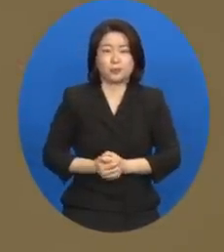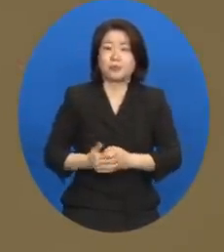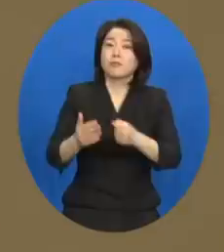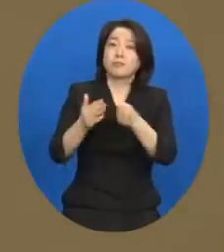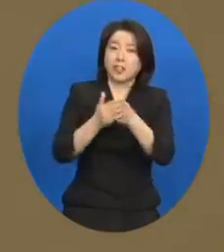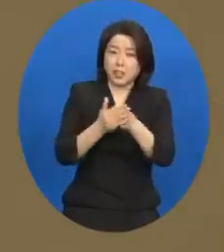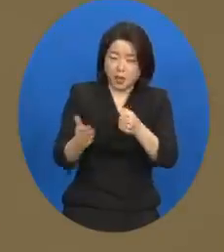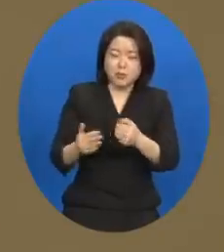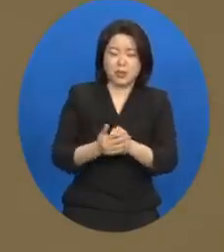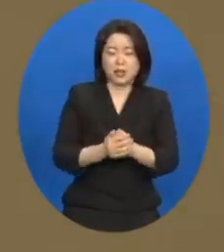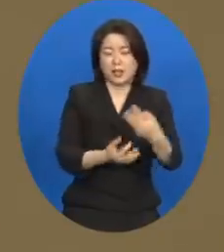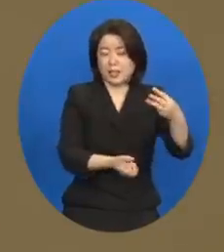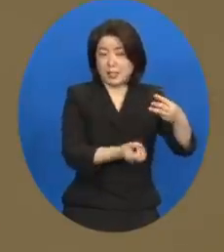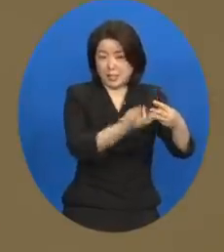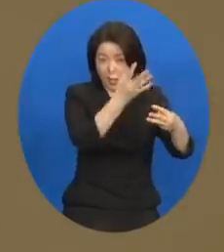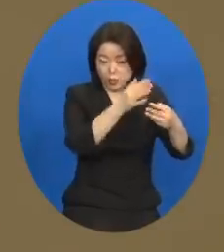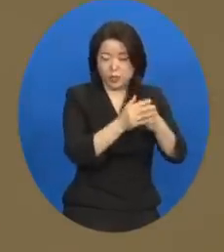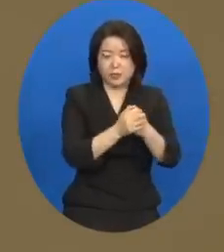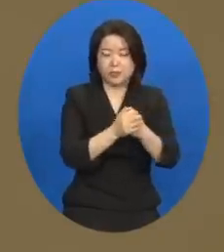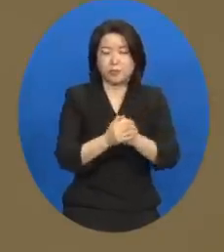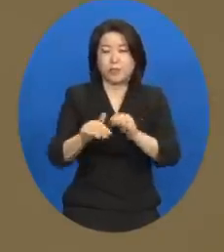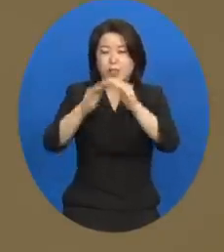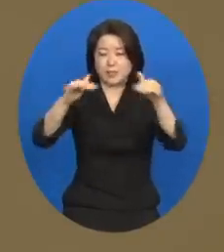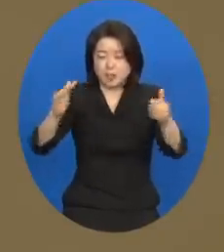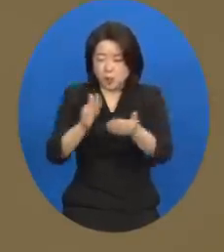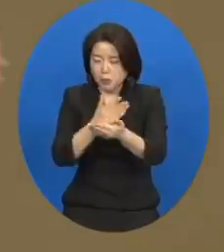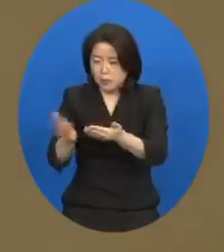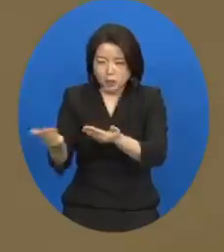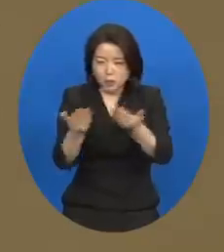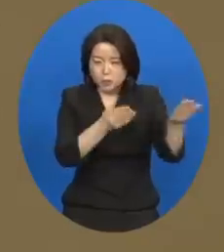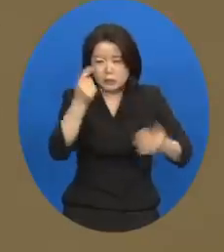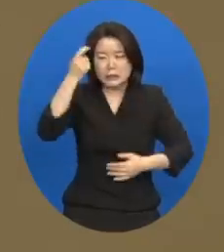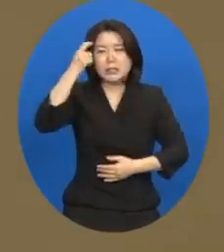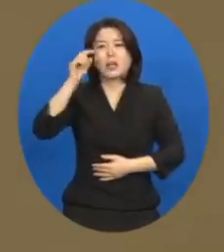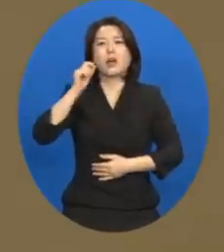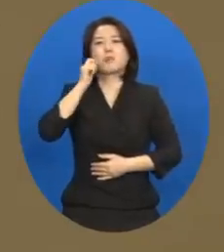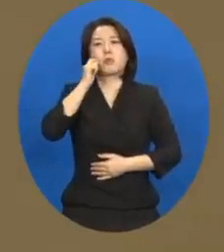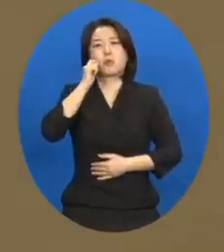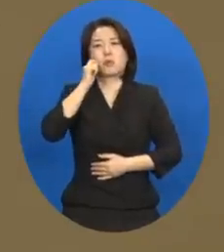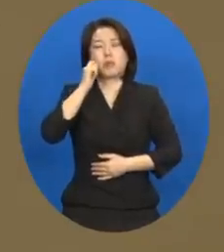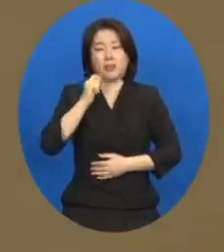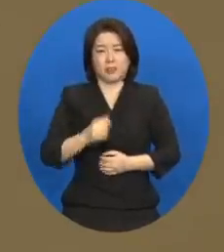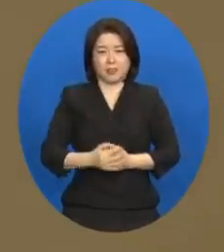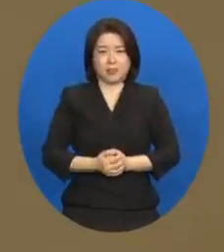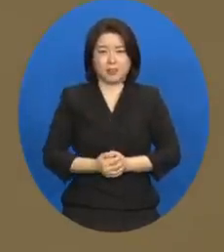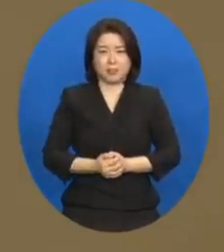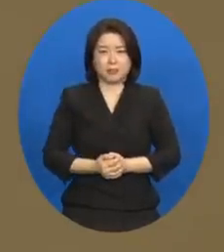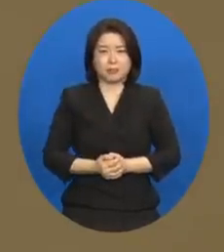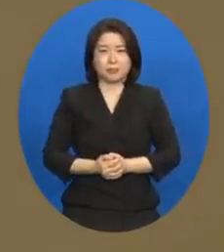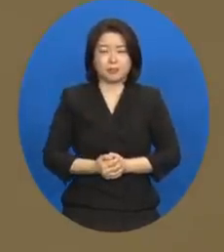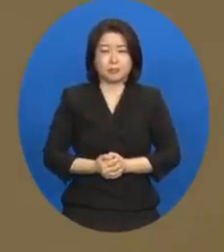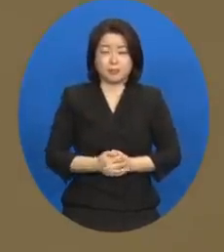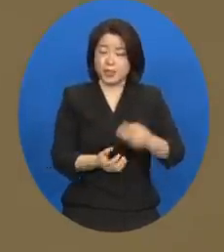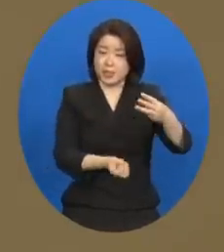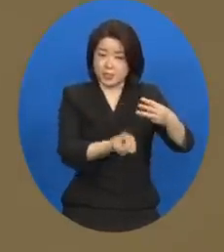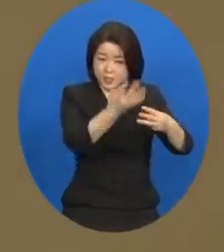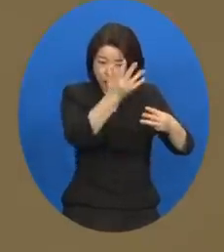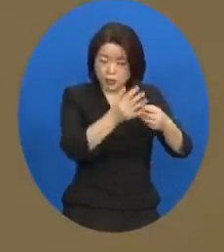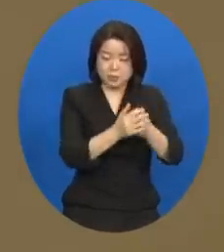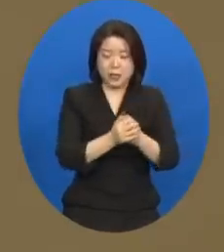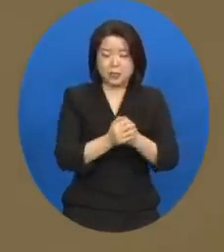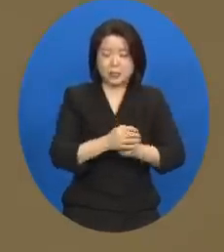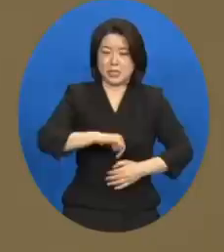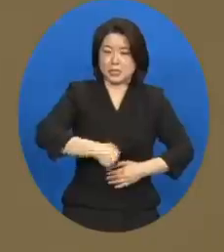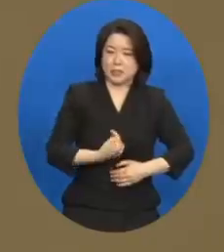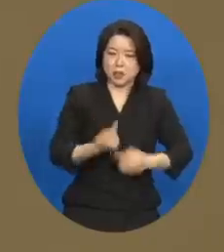그러니까 레위 지파에게 성읍을 나눠줄 생각을 전혀 하지 못하고 있었던 겁니다. 레위 지파는